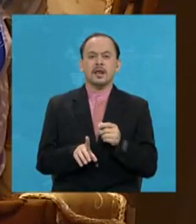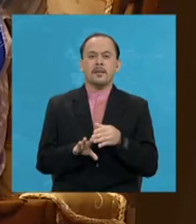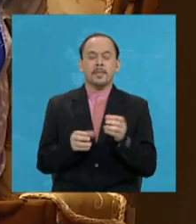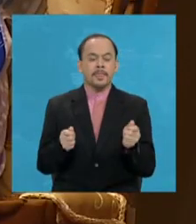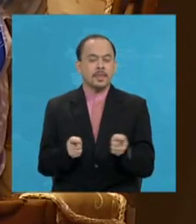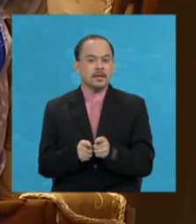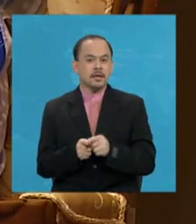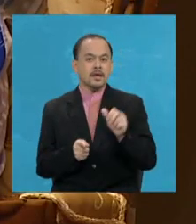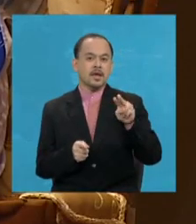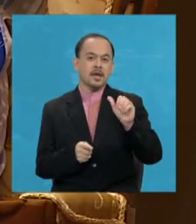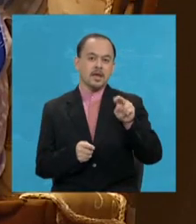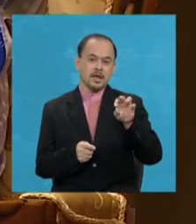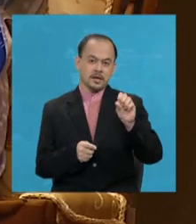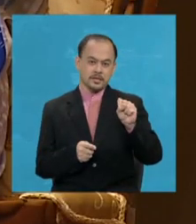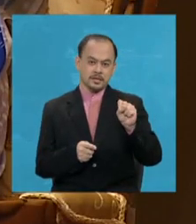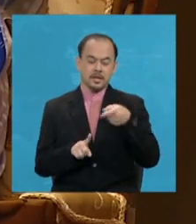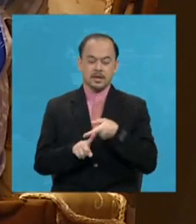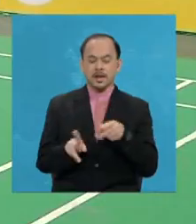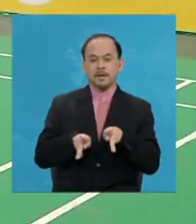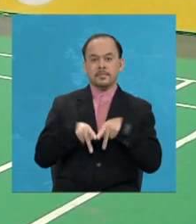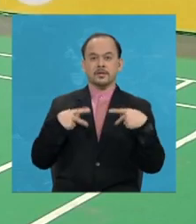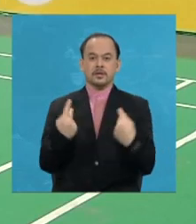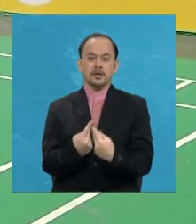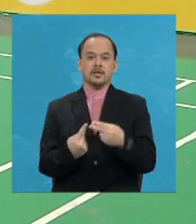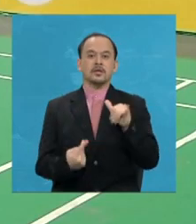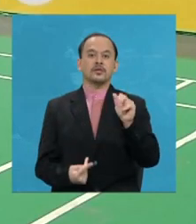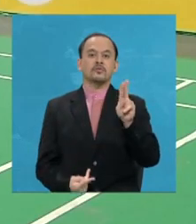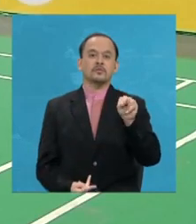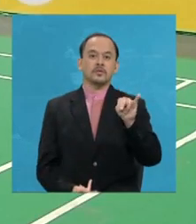pasangannya Muhammad Anas Hidayatullah dari pasukan